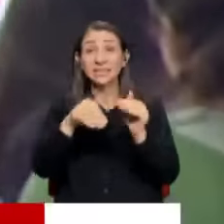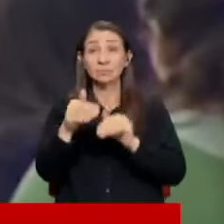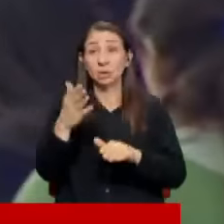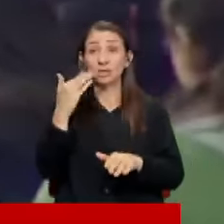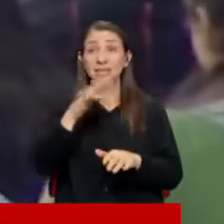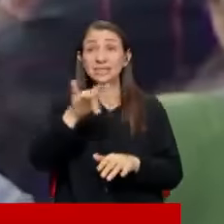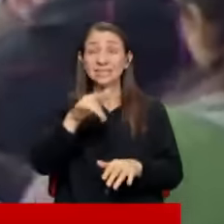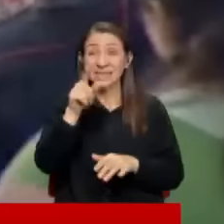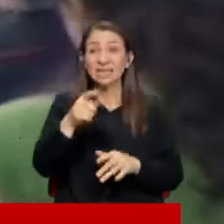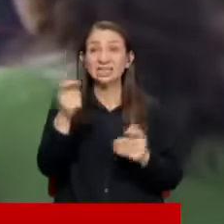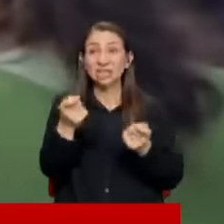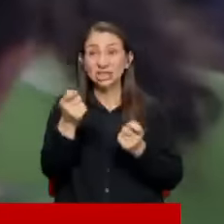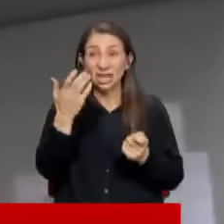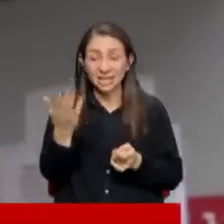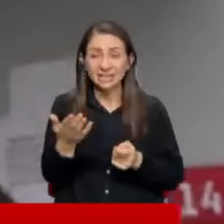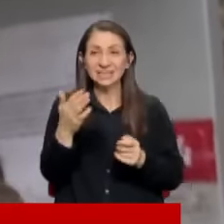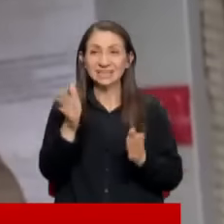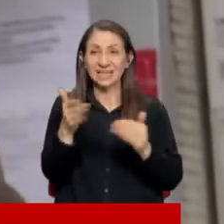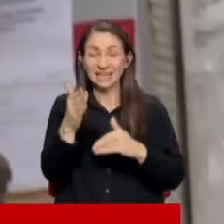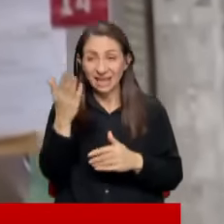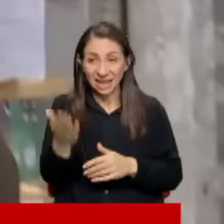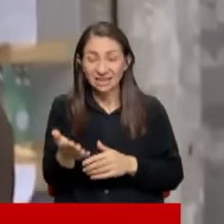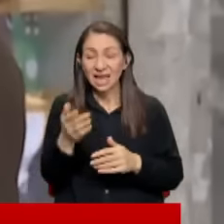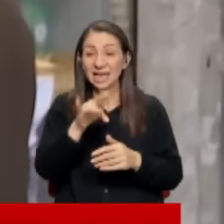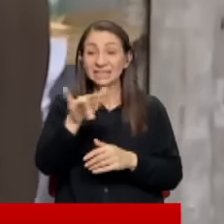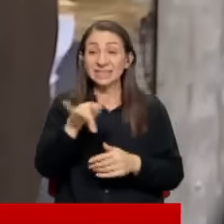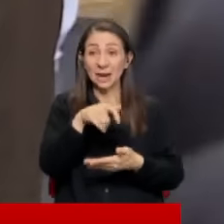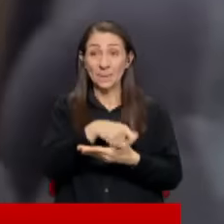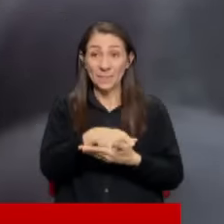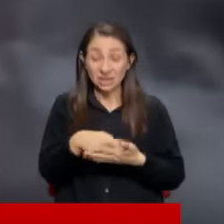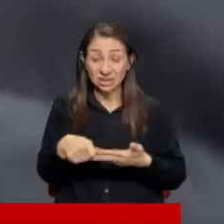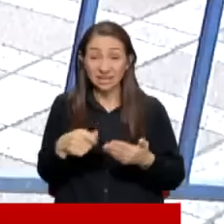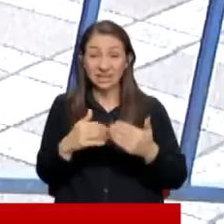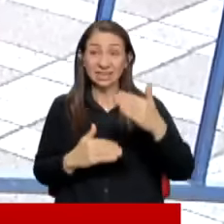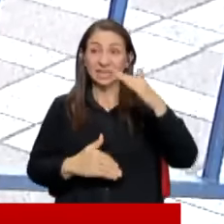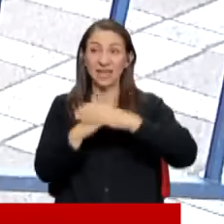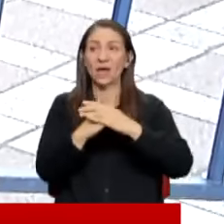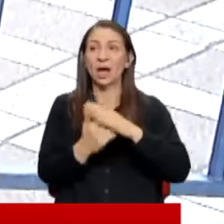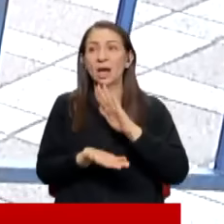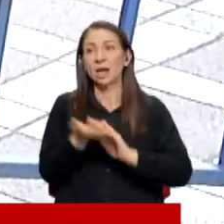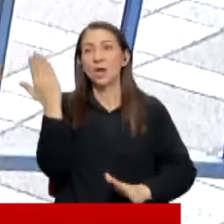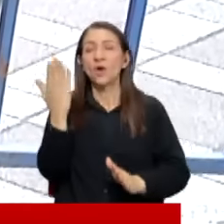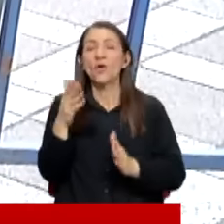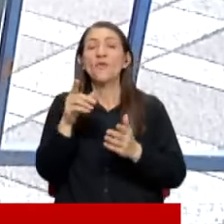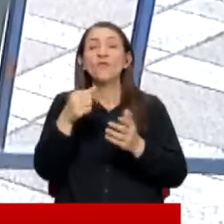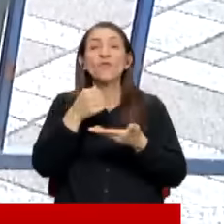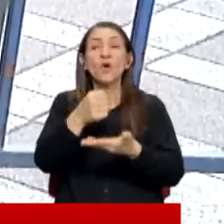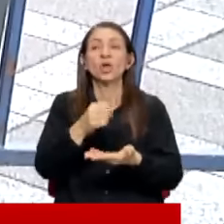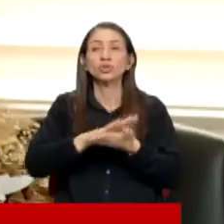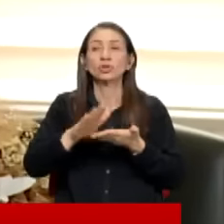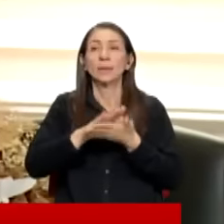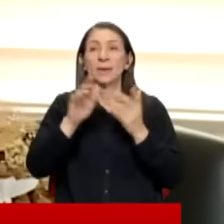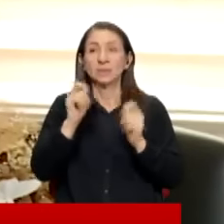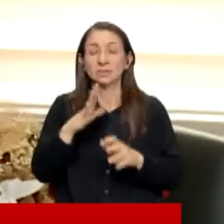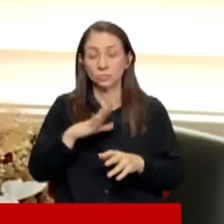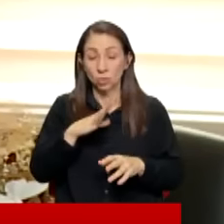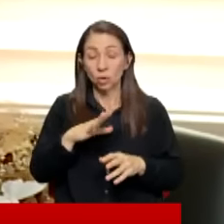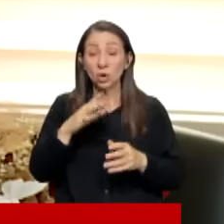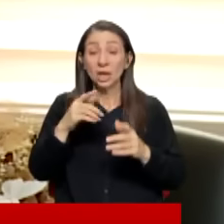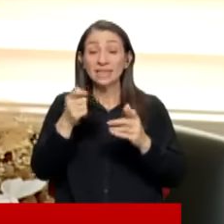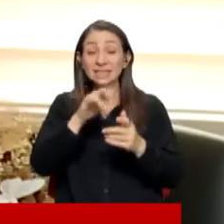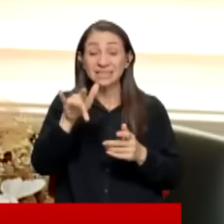önce işsizler de, çalışanlar da, sendikalar da işsizlik maaşında tavan kalksın, fona düzenleme yapılsın istiyor. İşsizlik